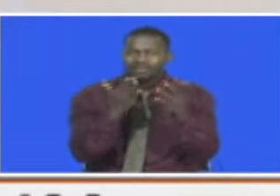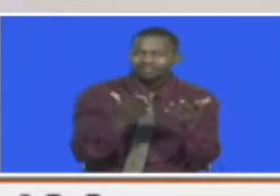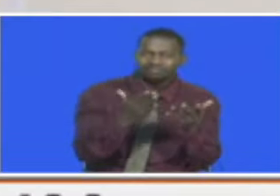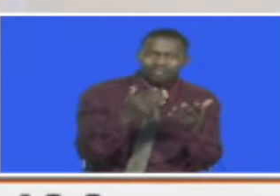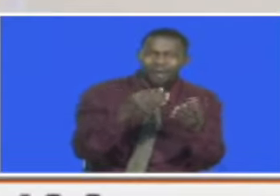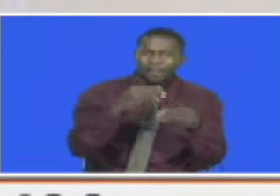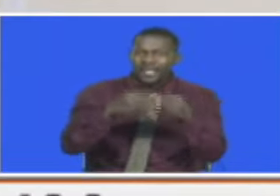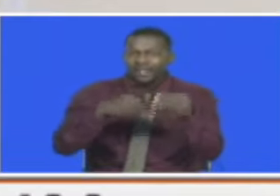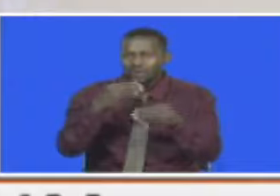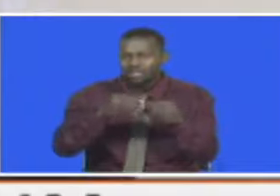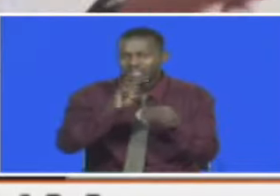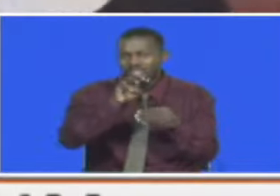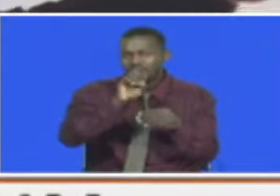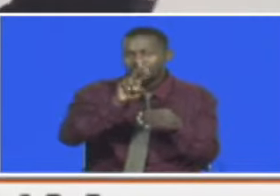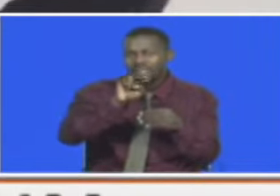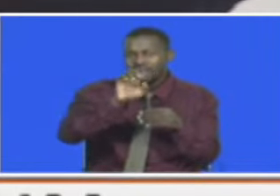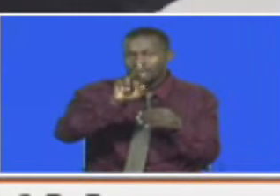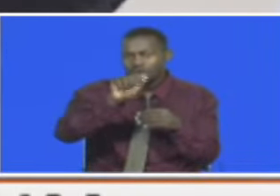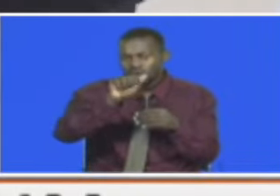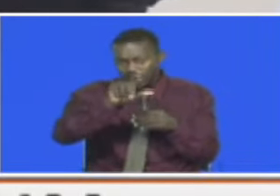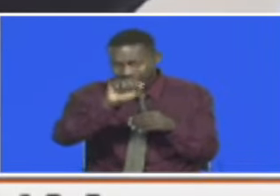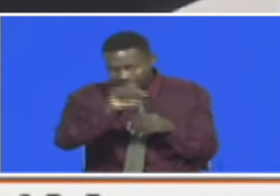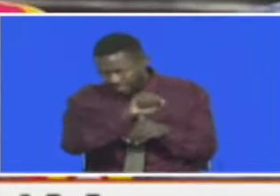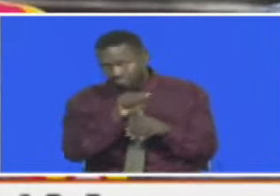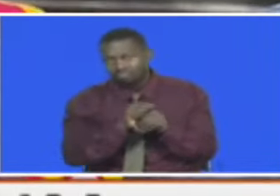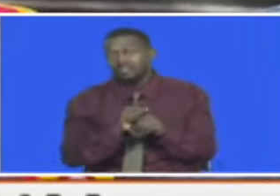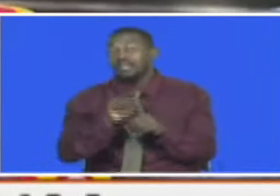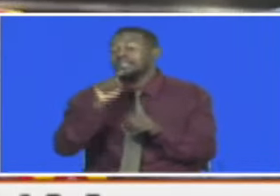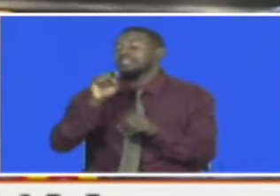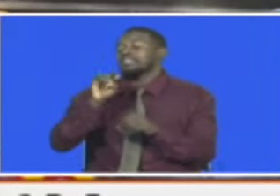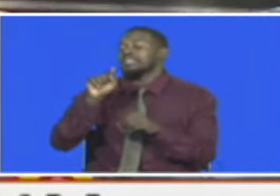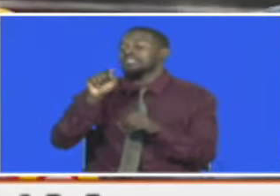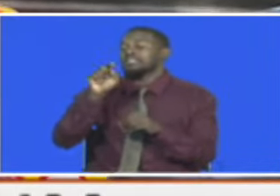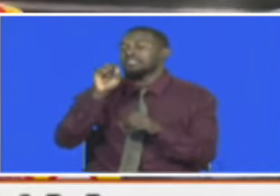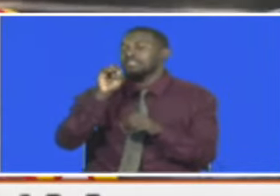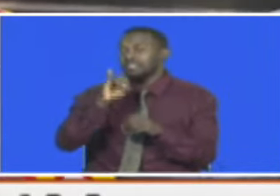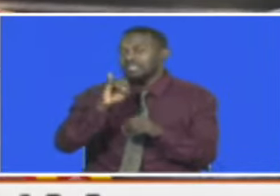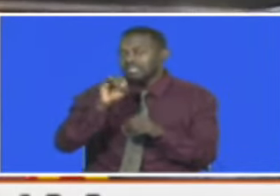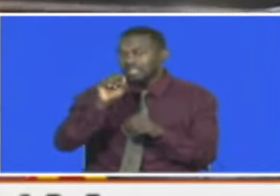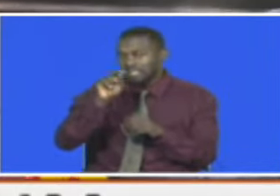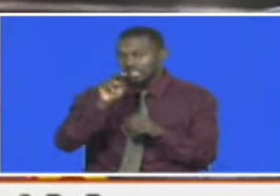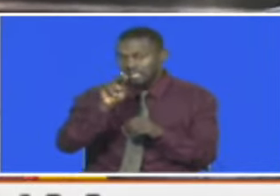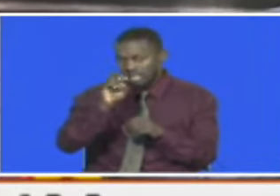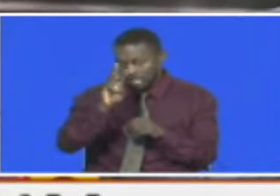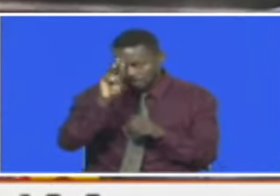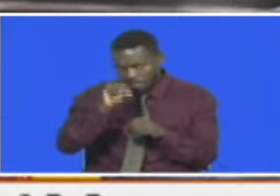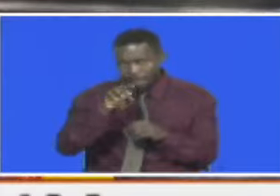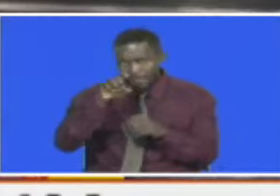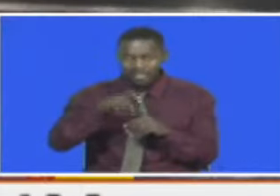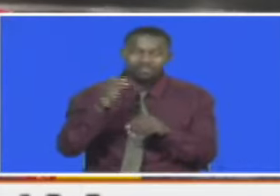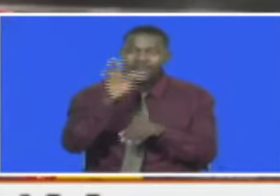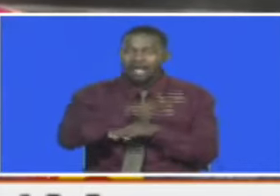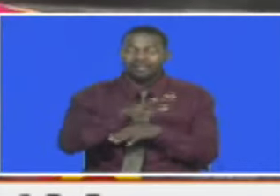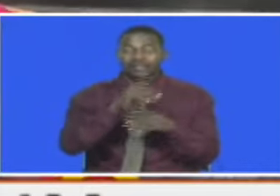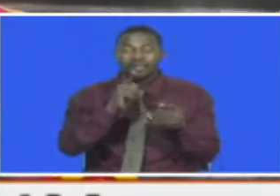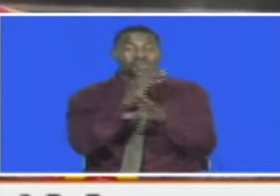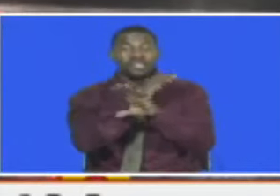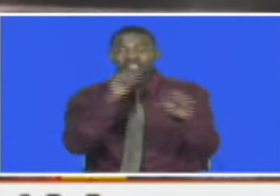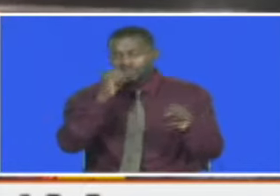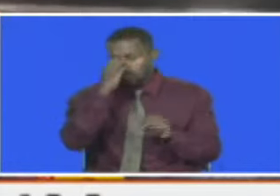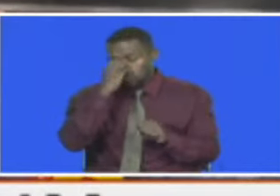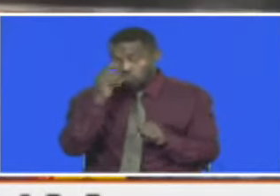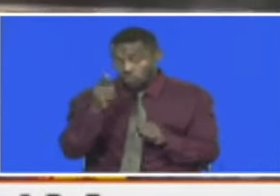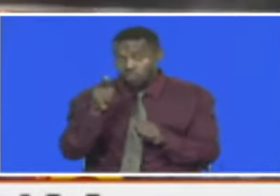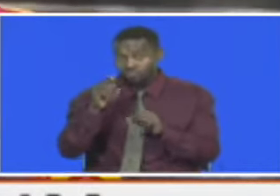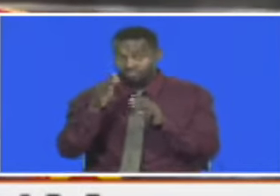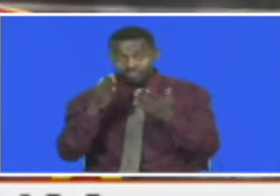tu. Best titanium irudi kwa wenyewe. Rais, hata kama unakuja Kwale, twaomba ujue